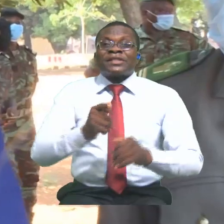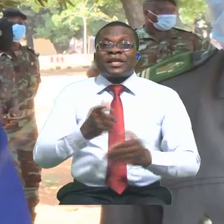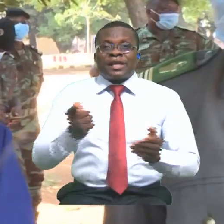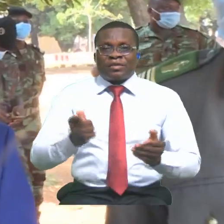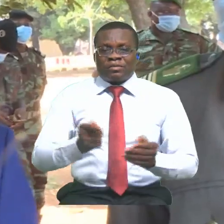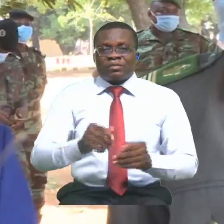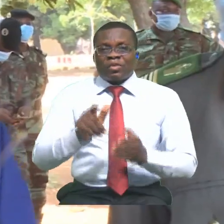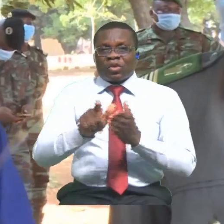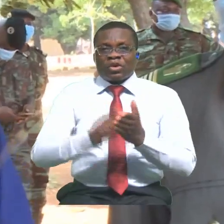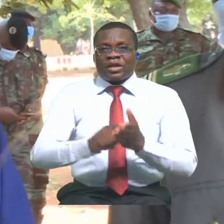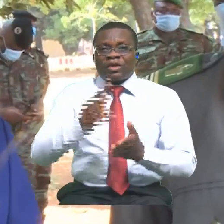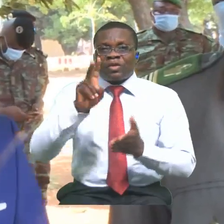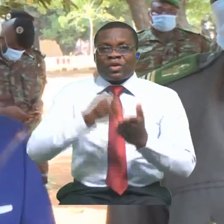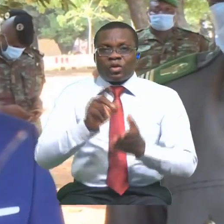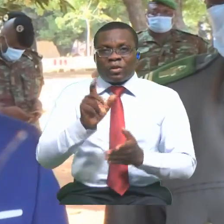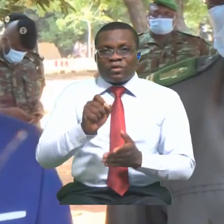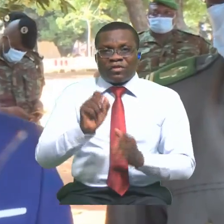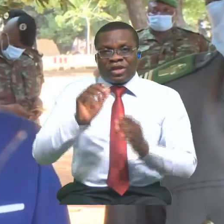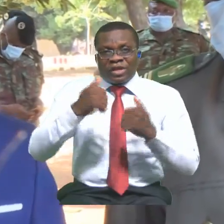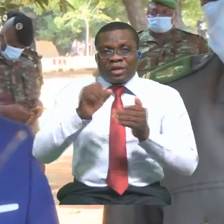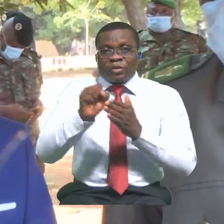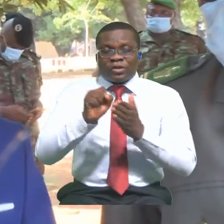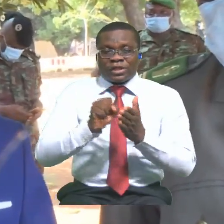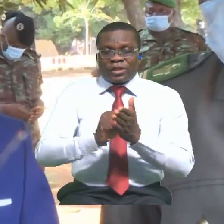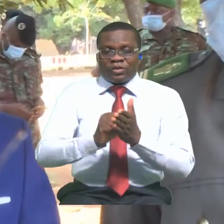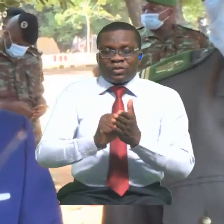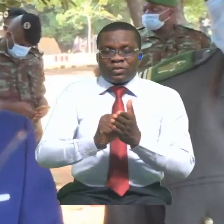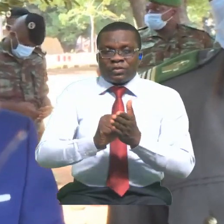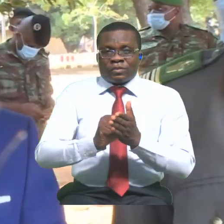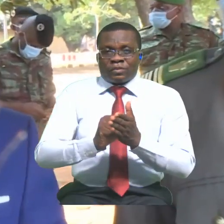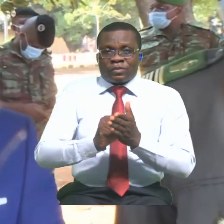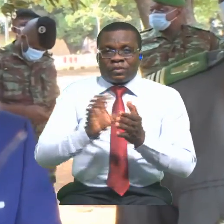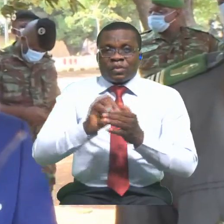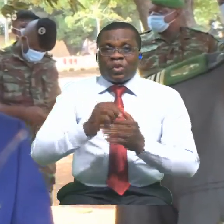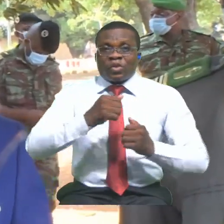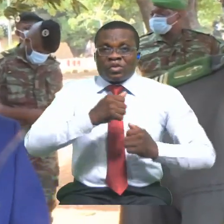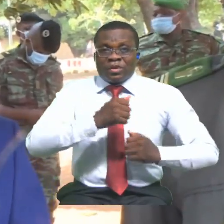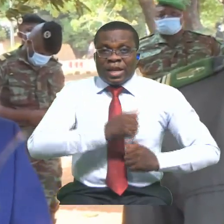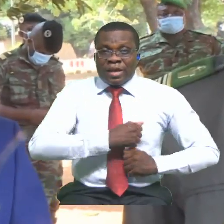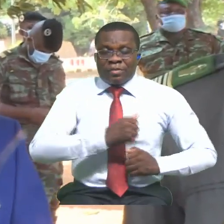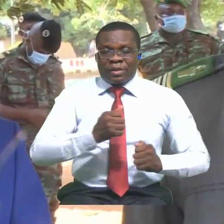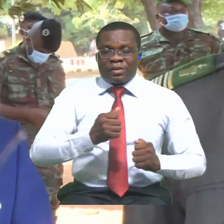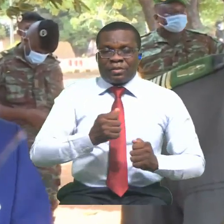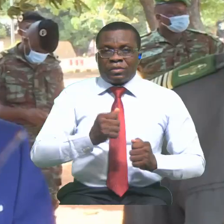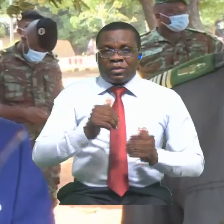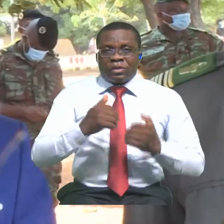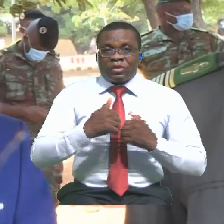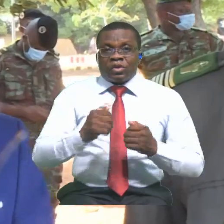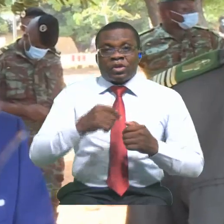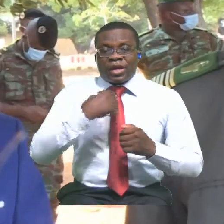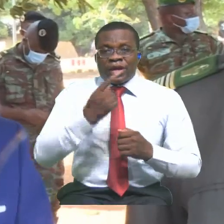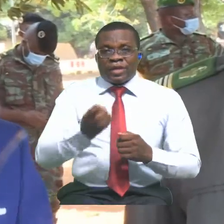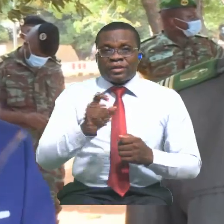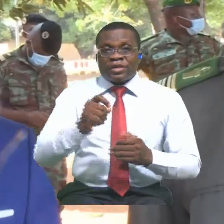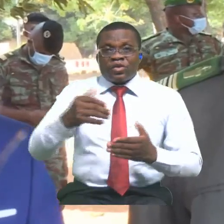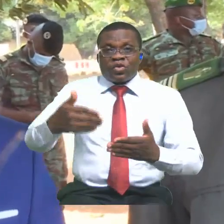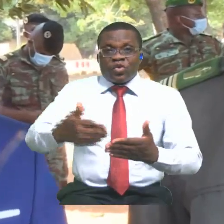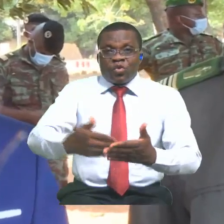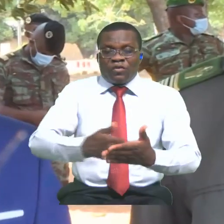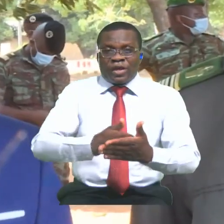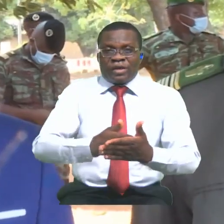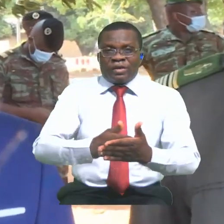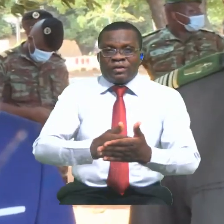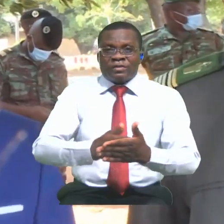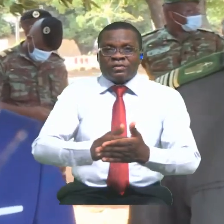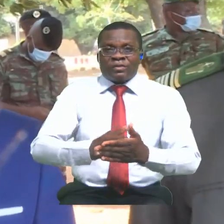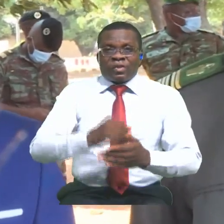loi 2020 qui porte statut de l'armée a dévolu une nouvelle